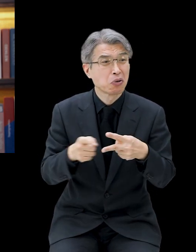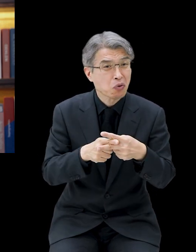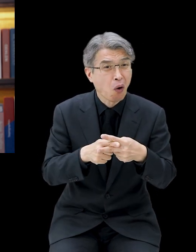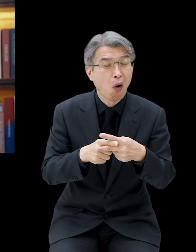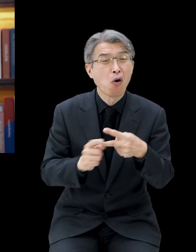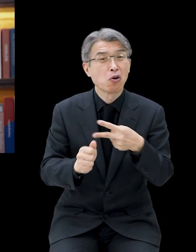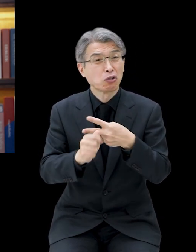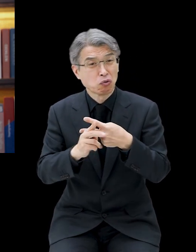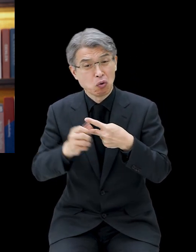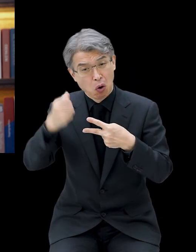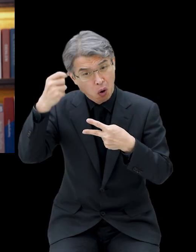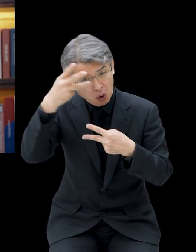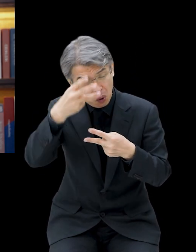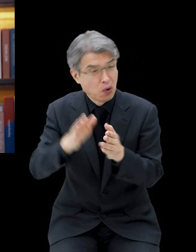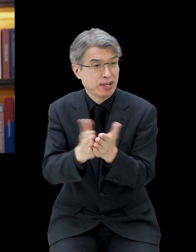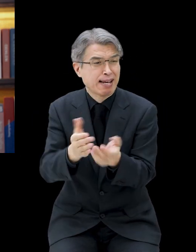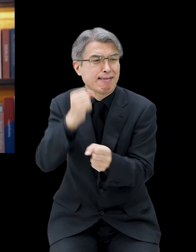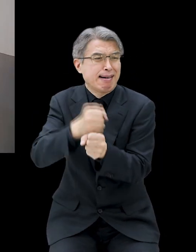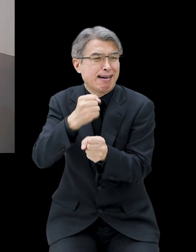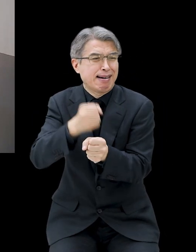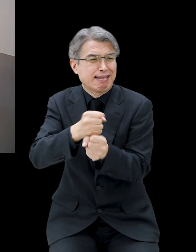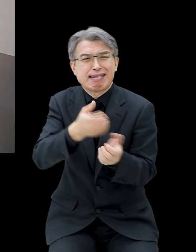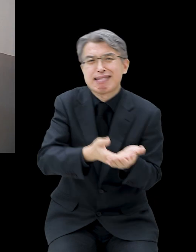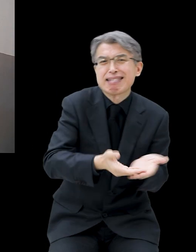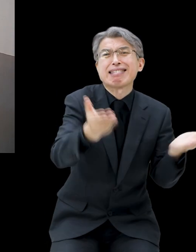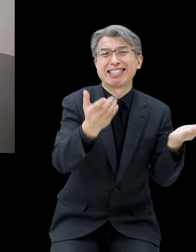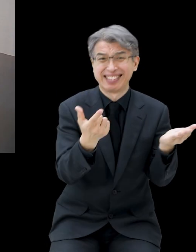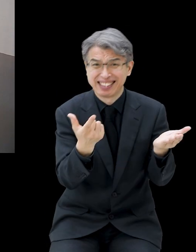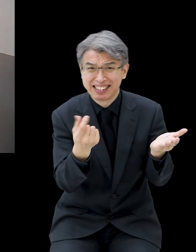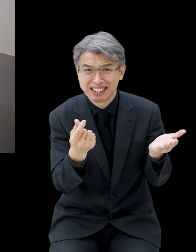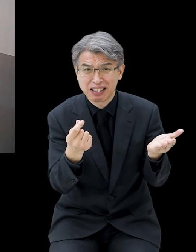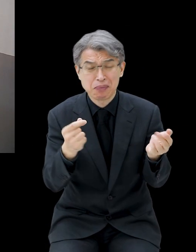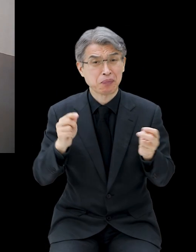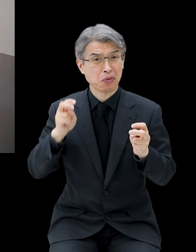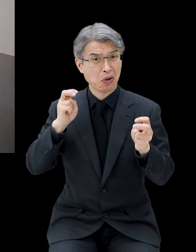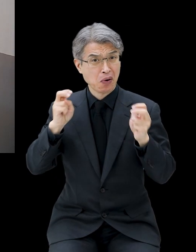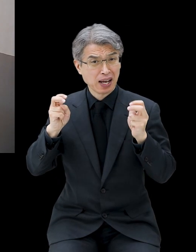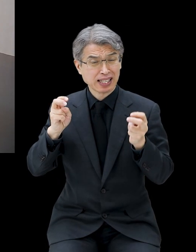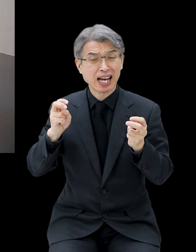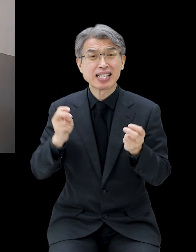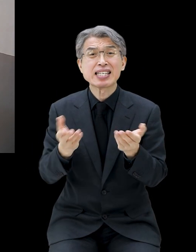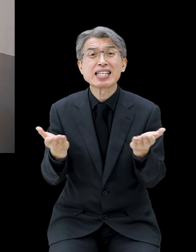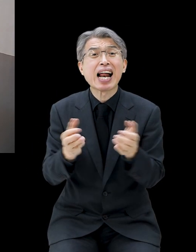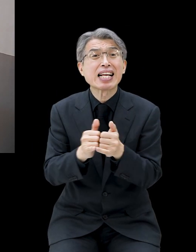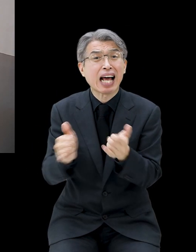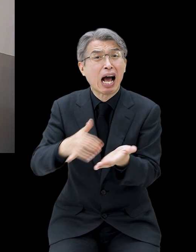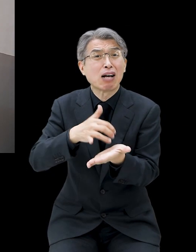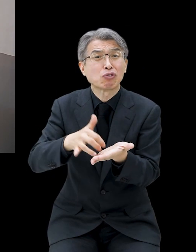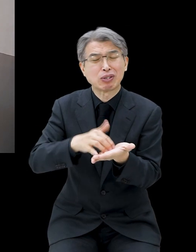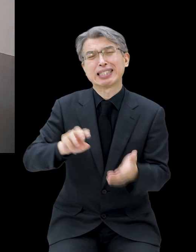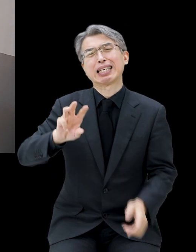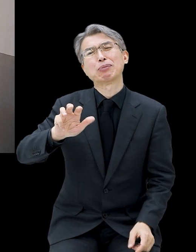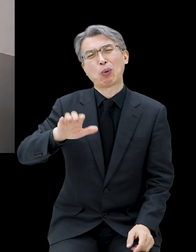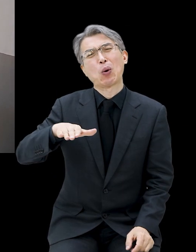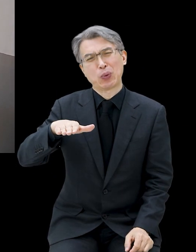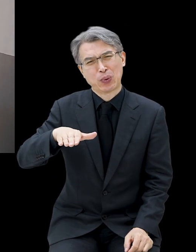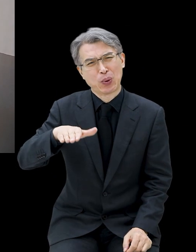제작해서 보급하고 있습니다. 회사의 직원은 한 35명 내외가